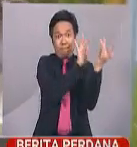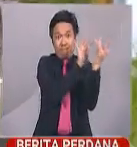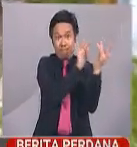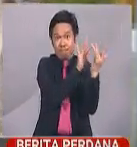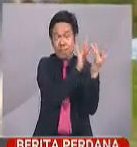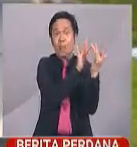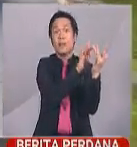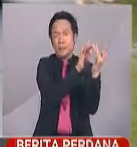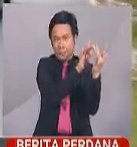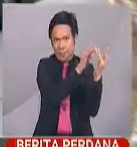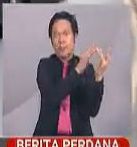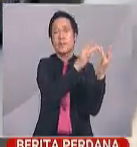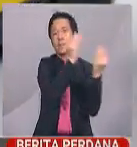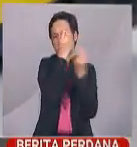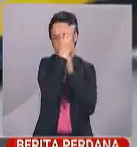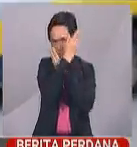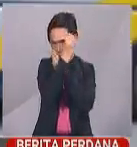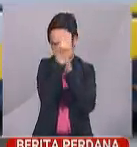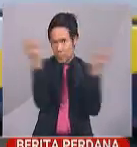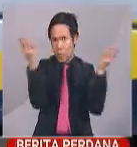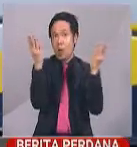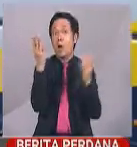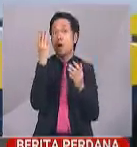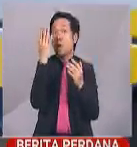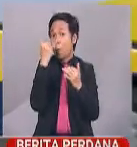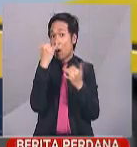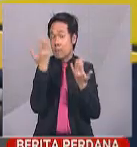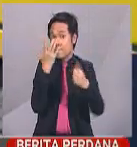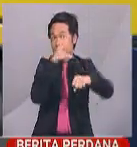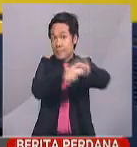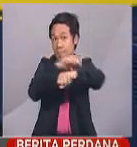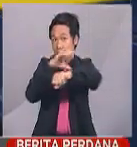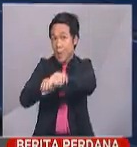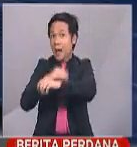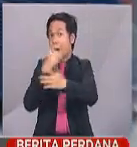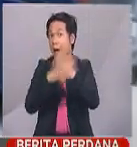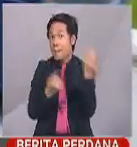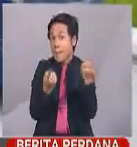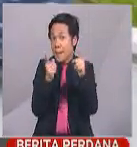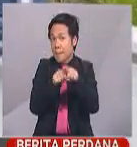pihaknya akan mengeluarkan pernyataan resmi susulan serbuan itu esok